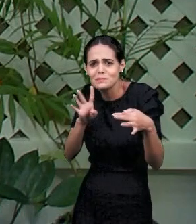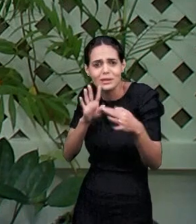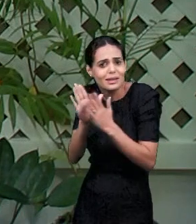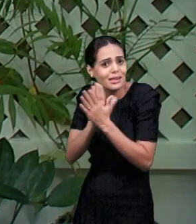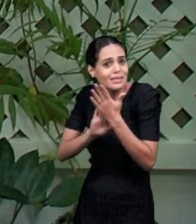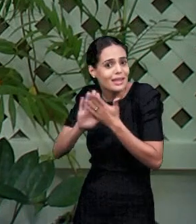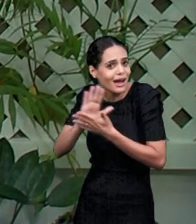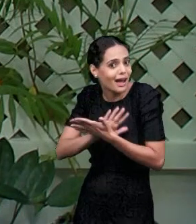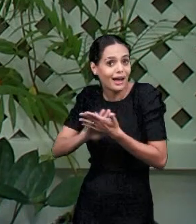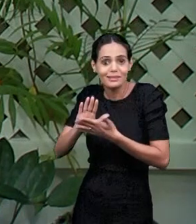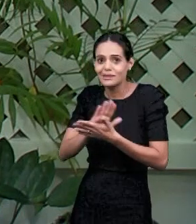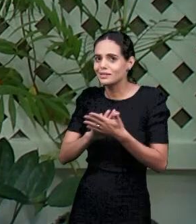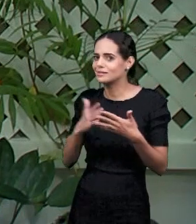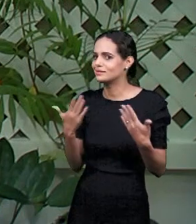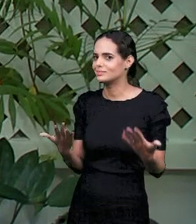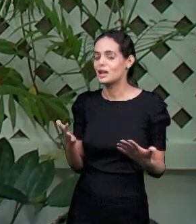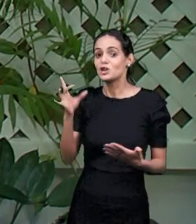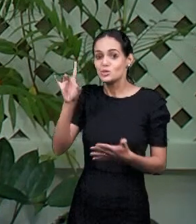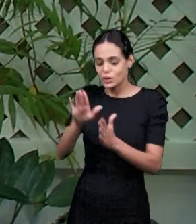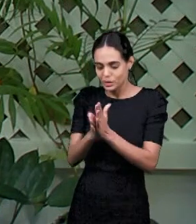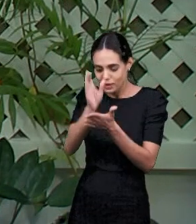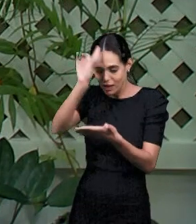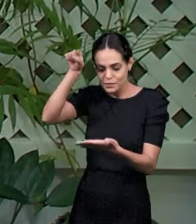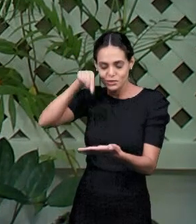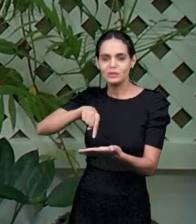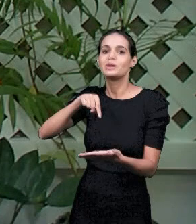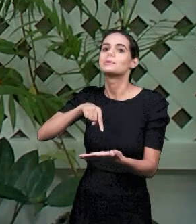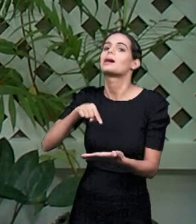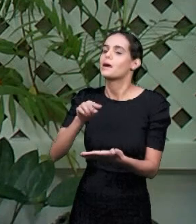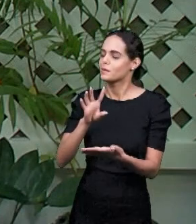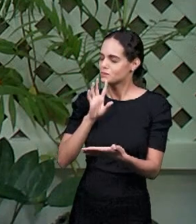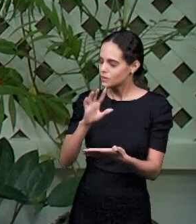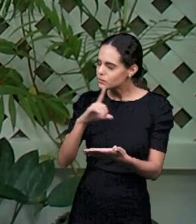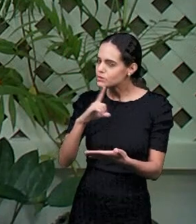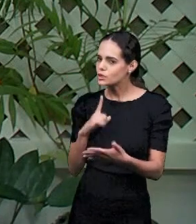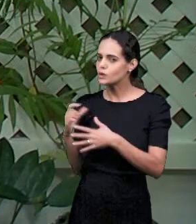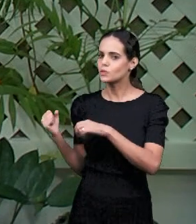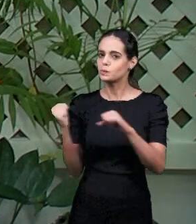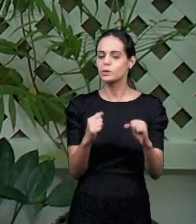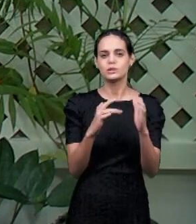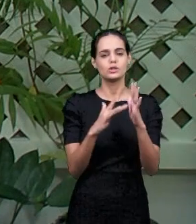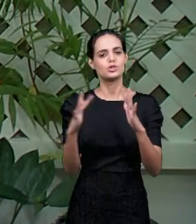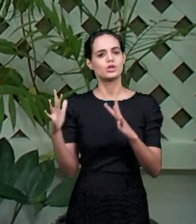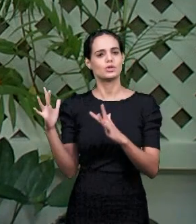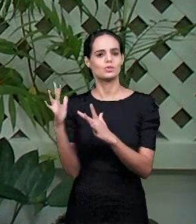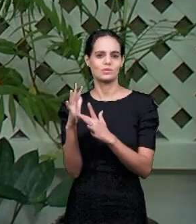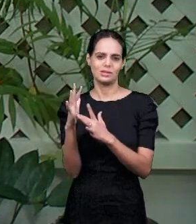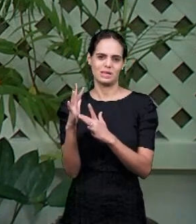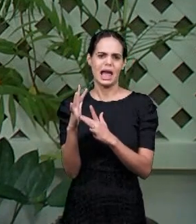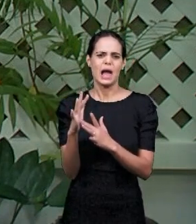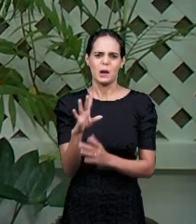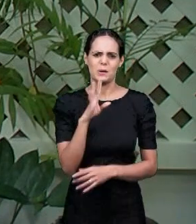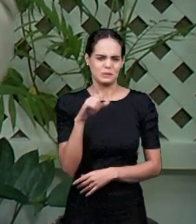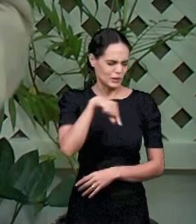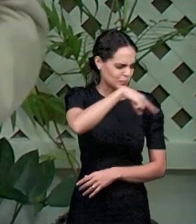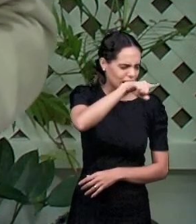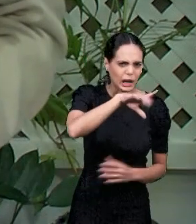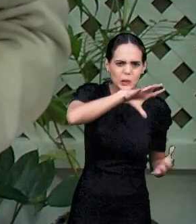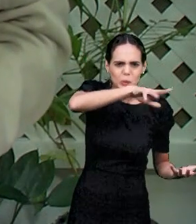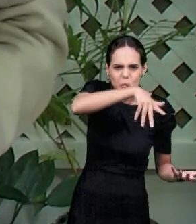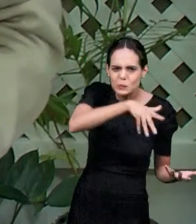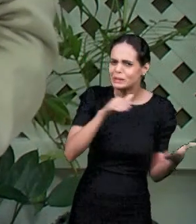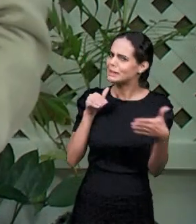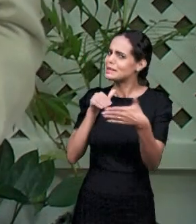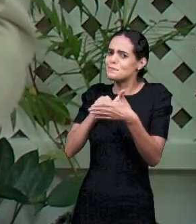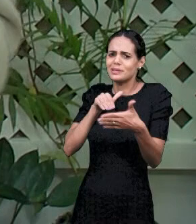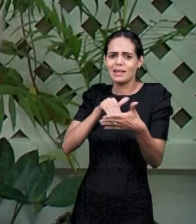un ouvrier, n'avait aucune connaissance à part la parole du pouvoir de Jésus. C'était une connaissance limitée. Ce